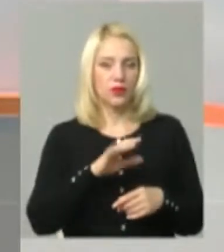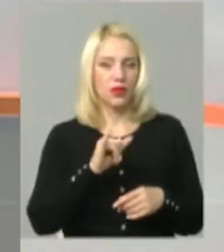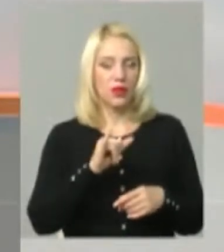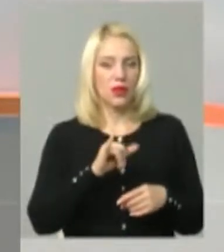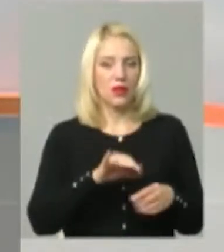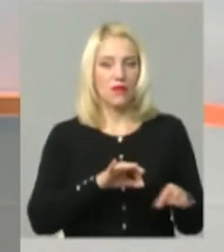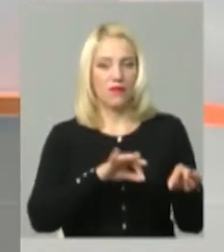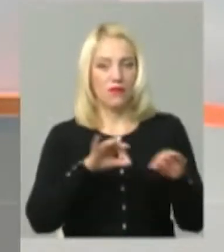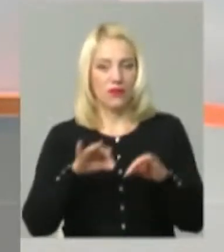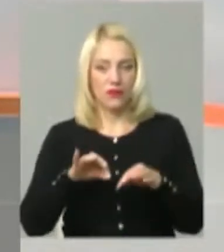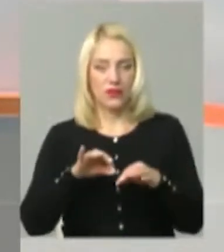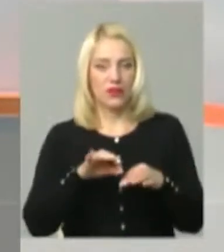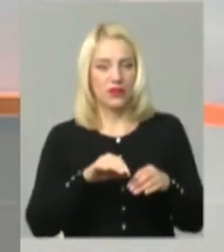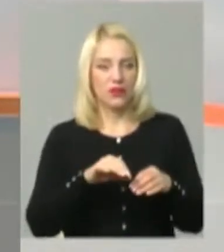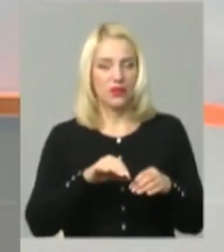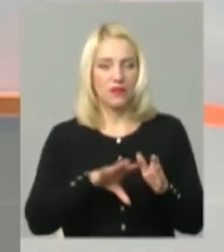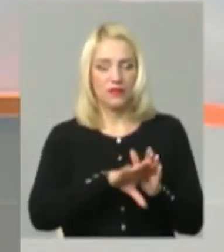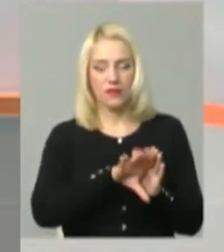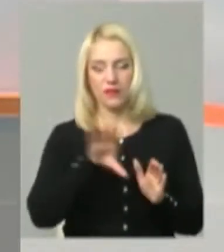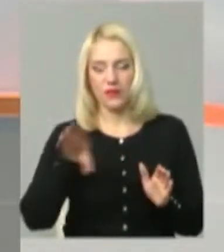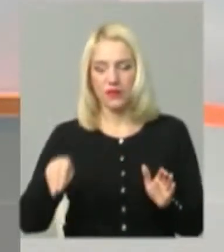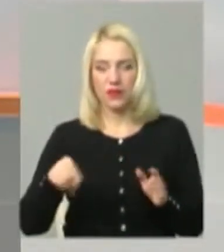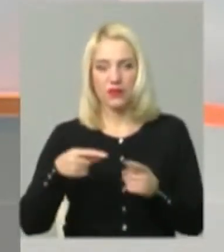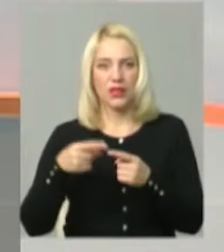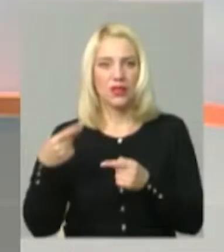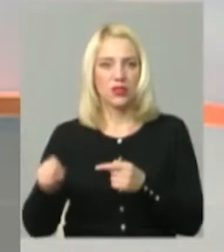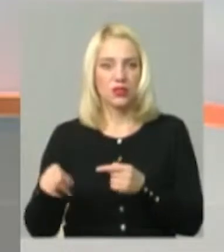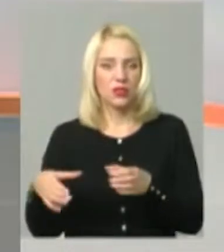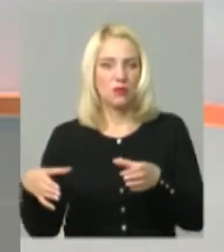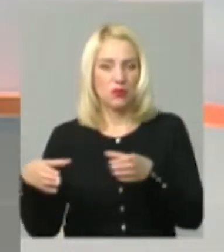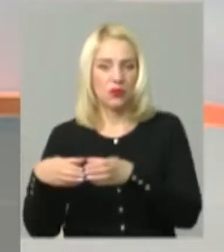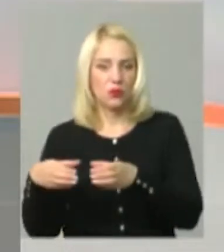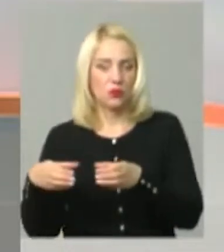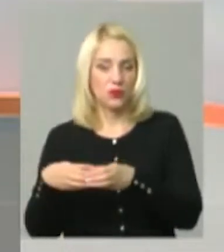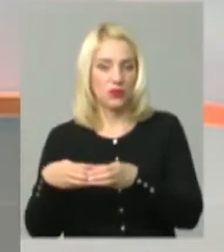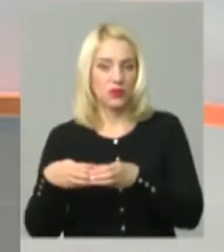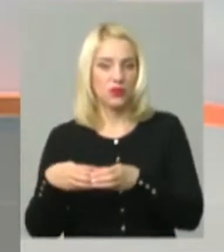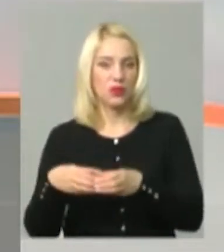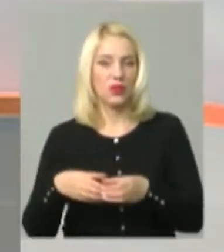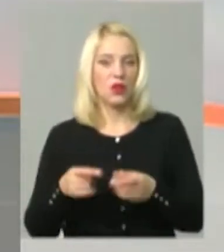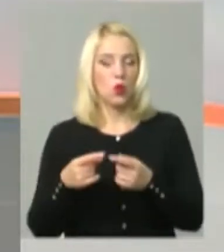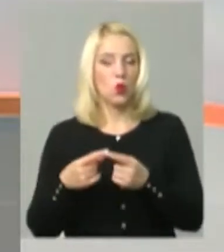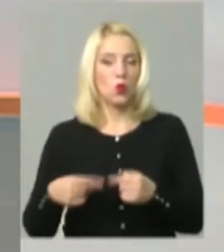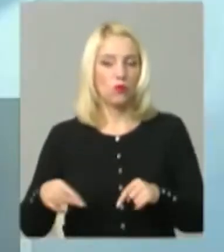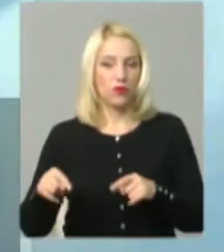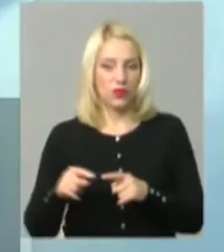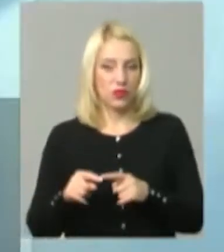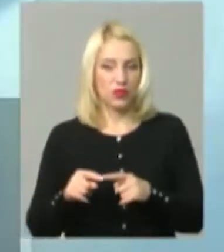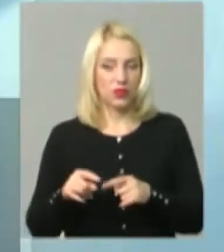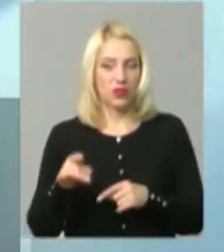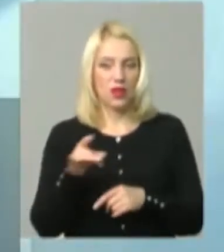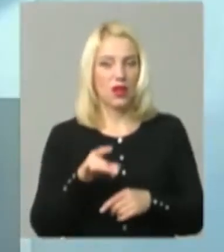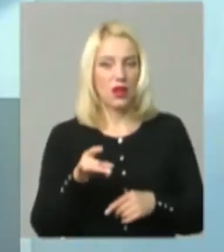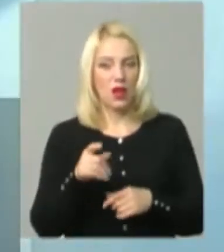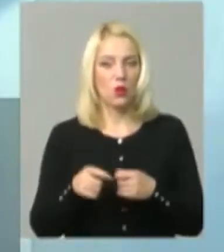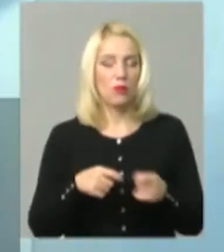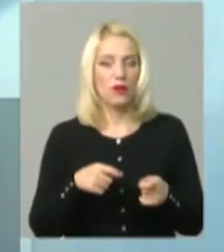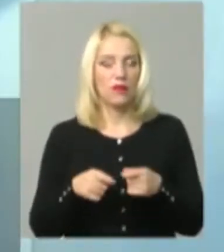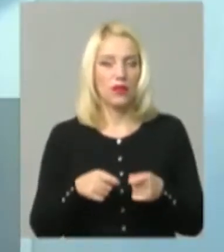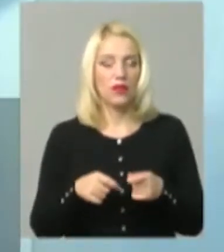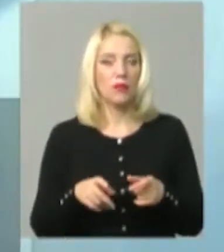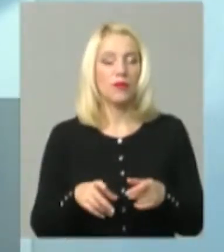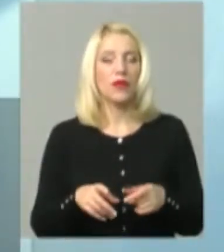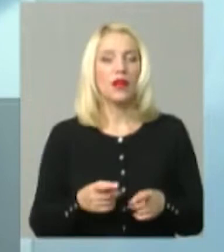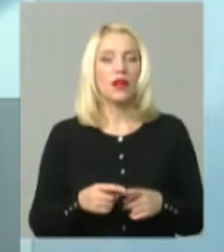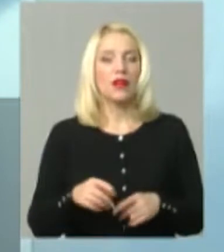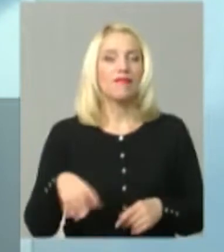виведені з складу цих підрозділів і сформовані більші підрозділи по штату у відділах та райуправліннях відповідно.